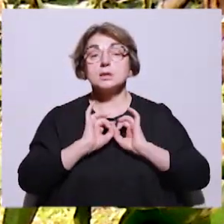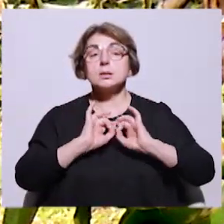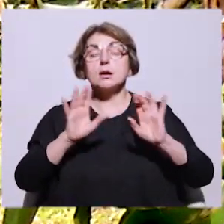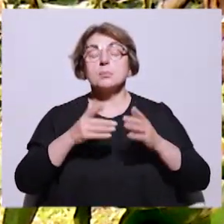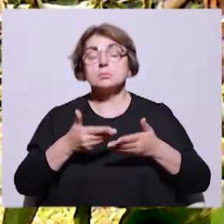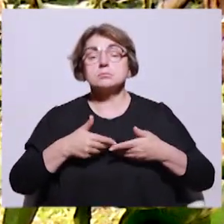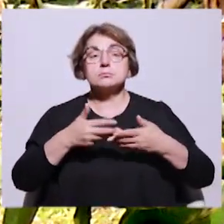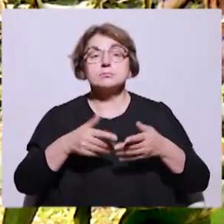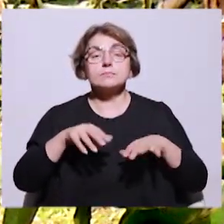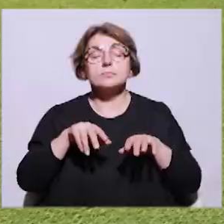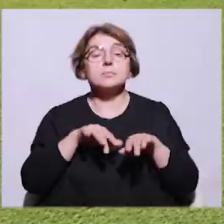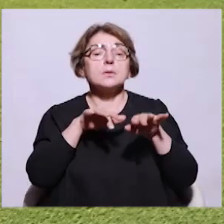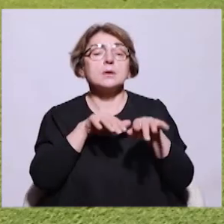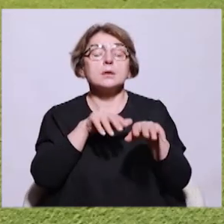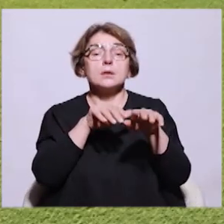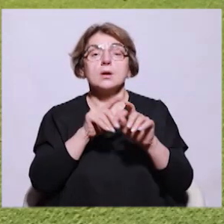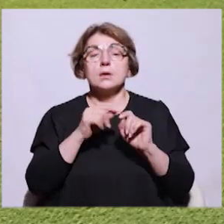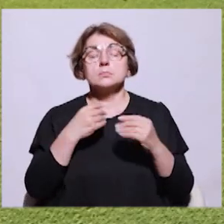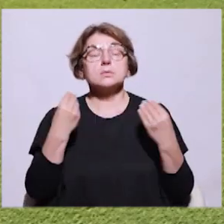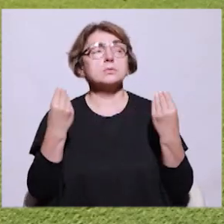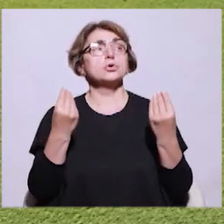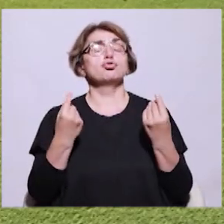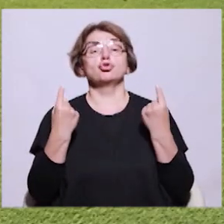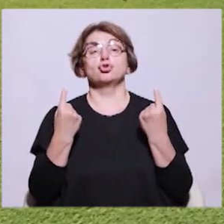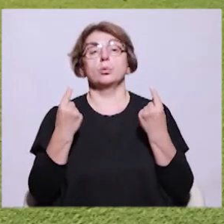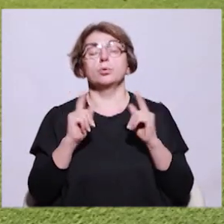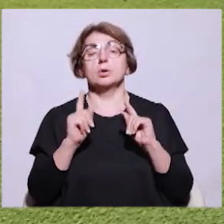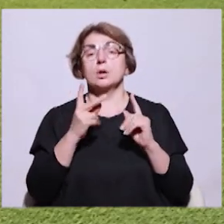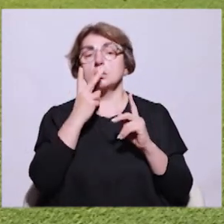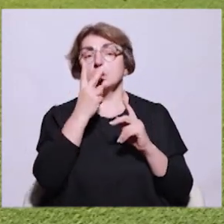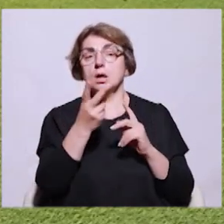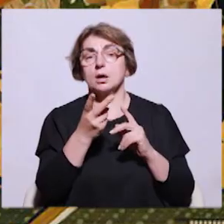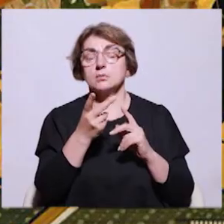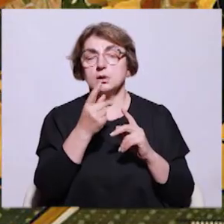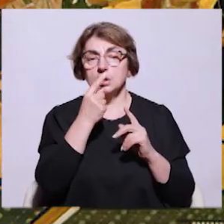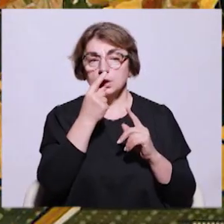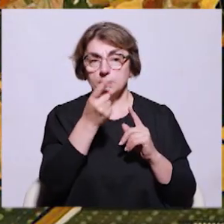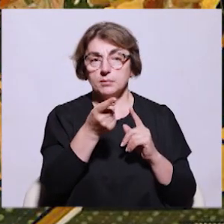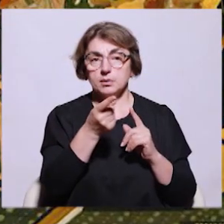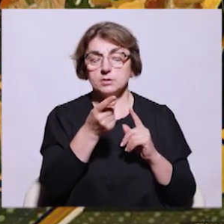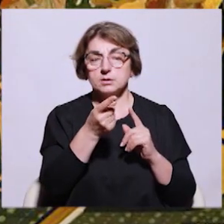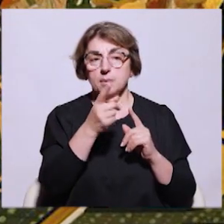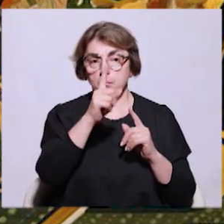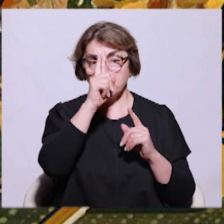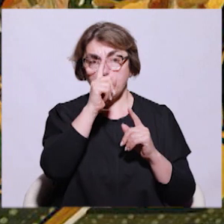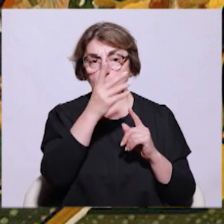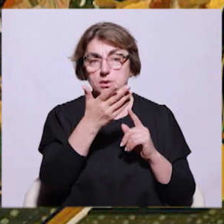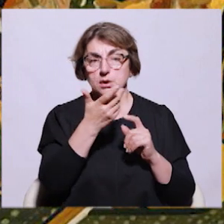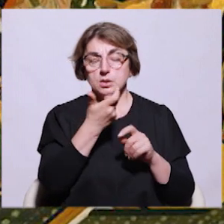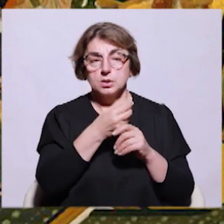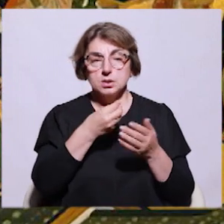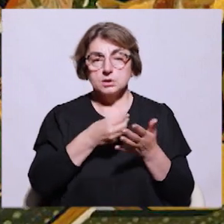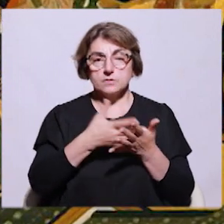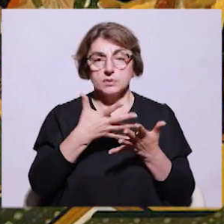ისინი მსვლელობას მიყვებიან. თავმომწონეთ და რას არ ნახავთ? აი შეხედეთ, აი ერთ მამაკაც ძალიან